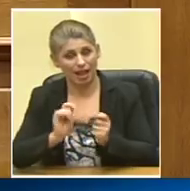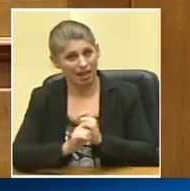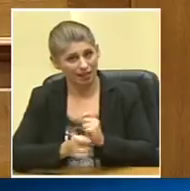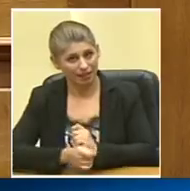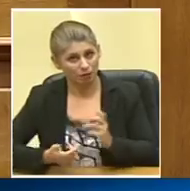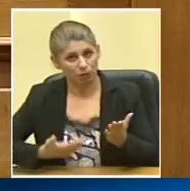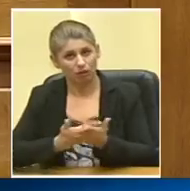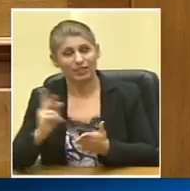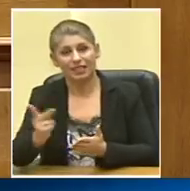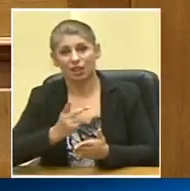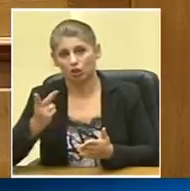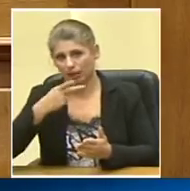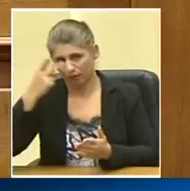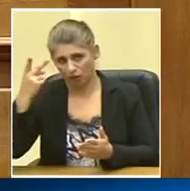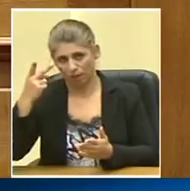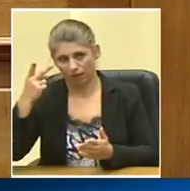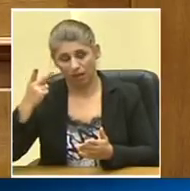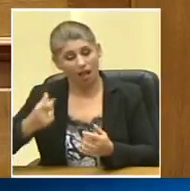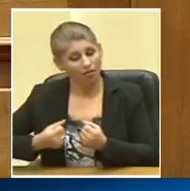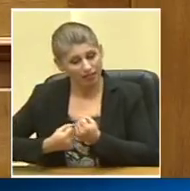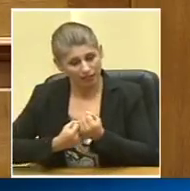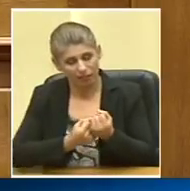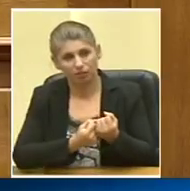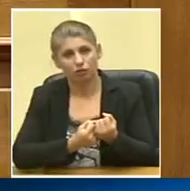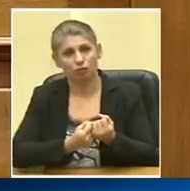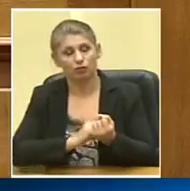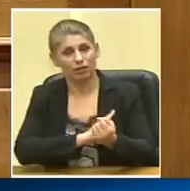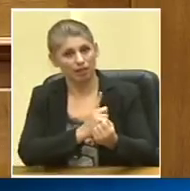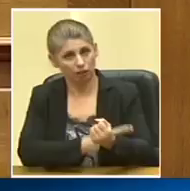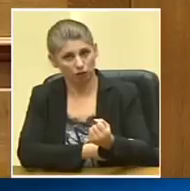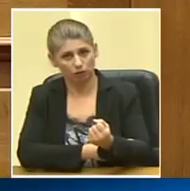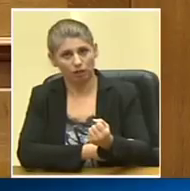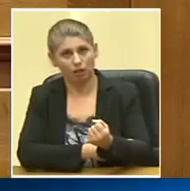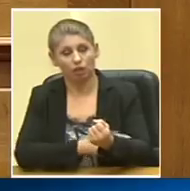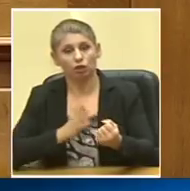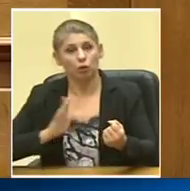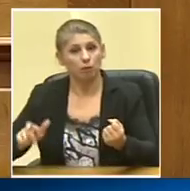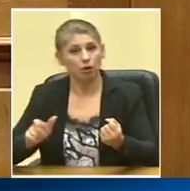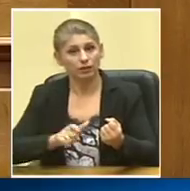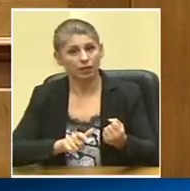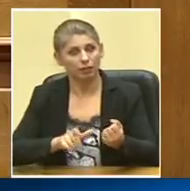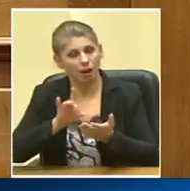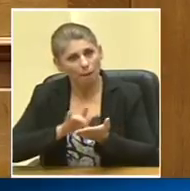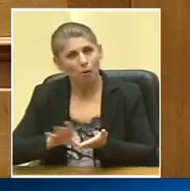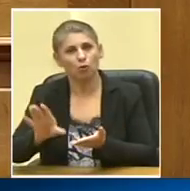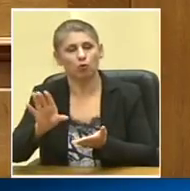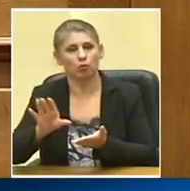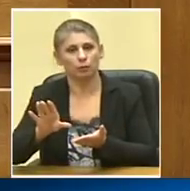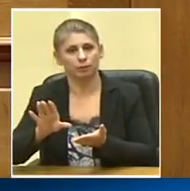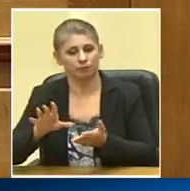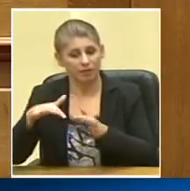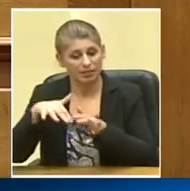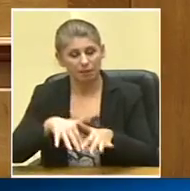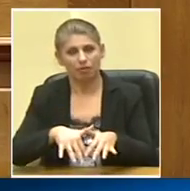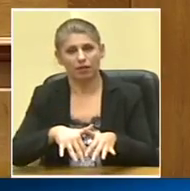για τα κοινωνικά δικαιώματα. Θα ενισχύσουν τη δυνατότητα των πολιτών να αποκρούν τις